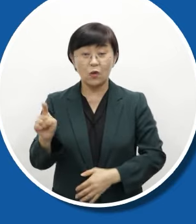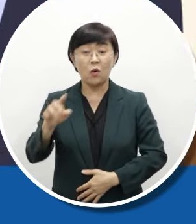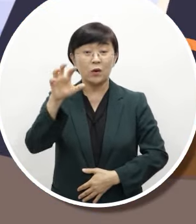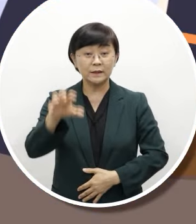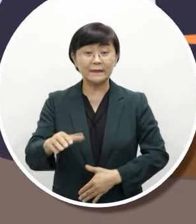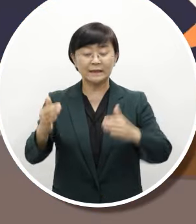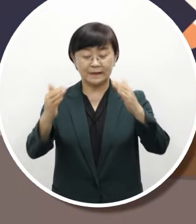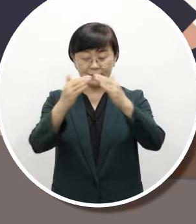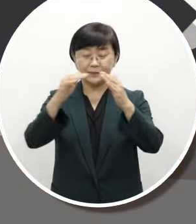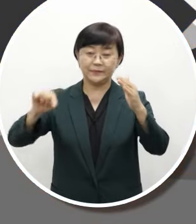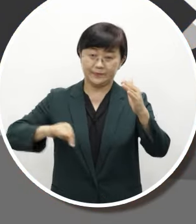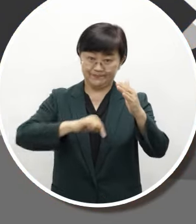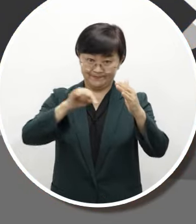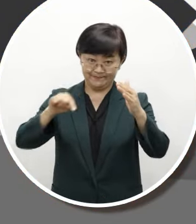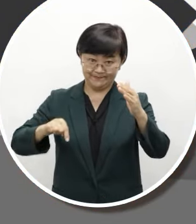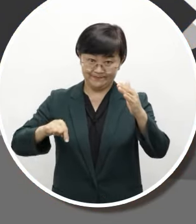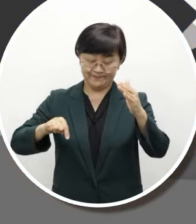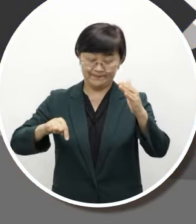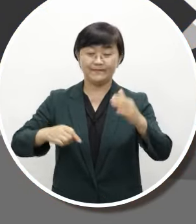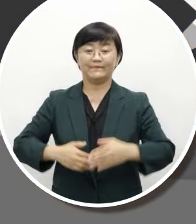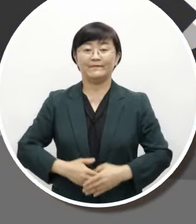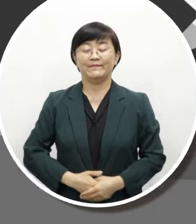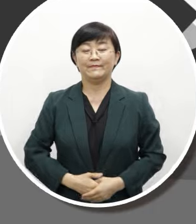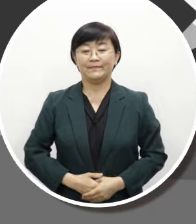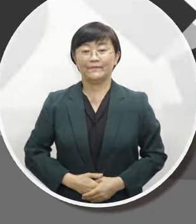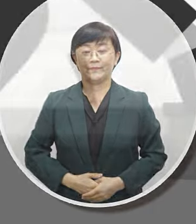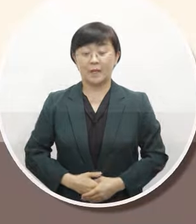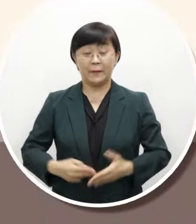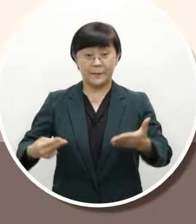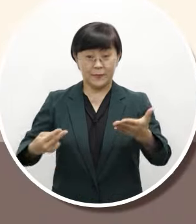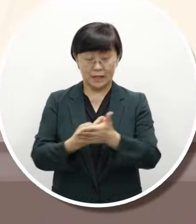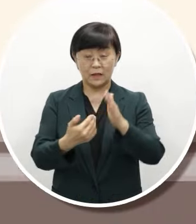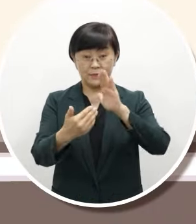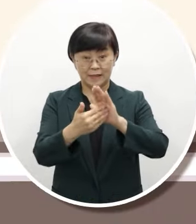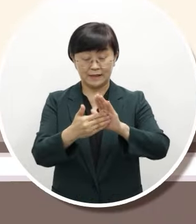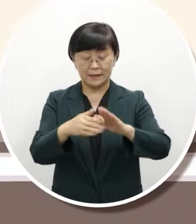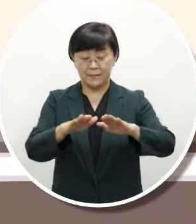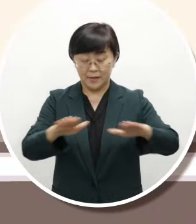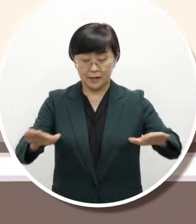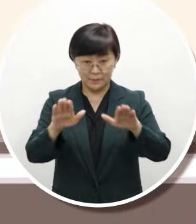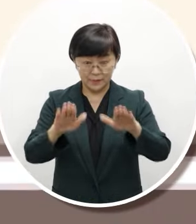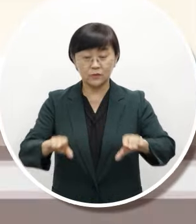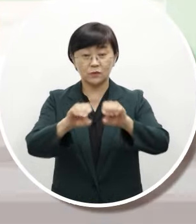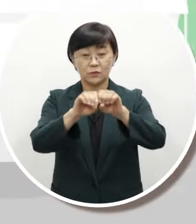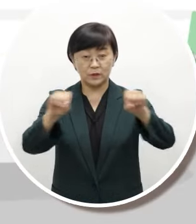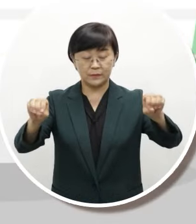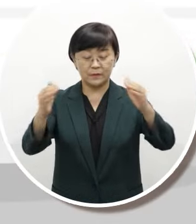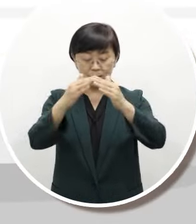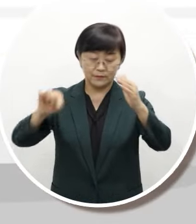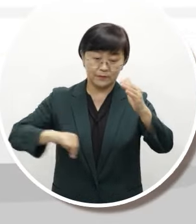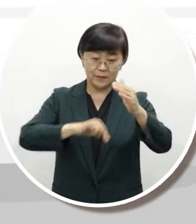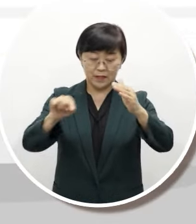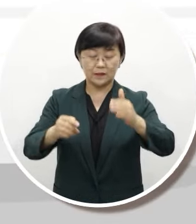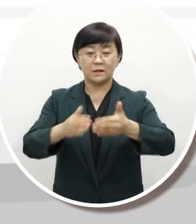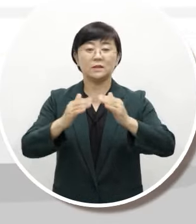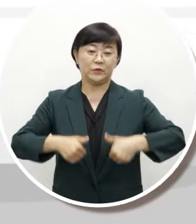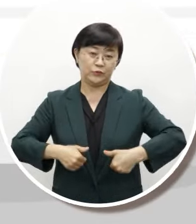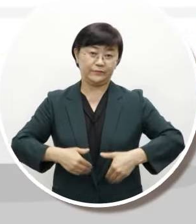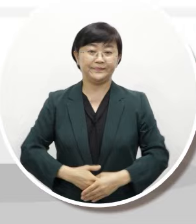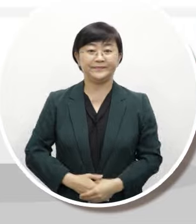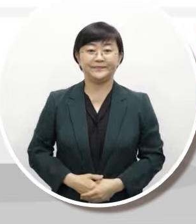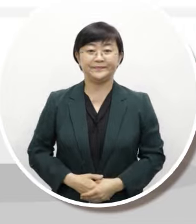발생하는 낙상사고는 가정에서 주로 일어납니다. 미끄럼 방지 패드나 손잡이 등을 집안 곳곳에